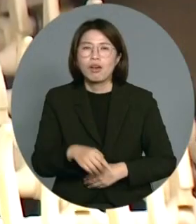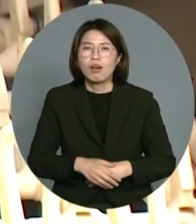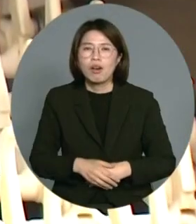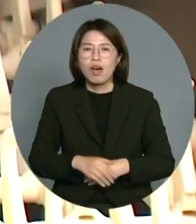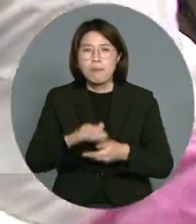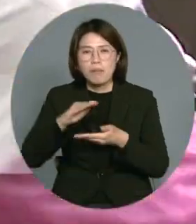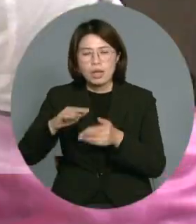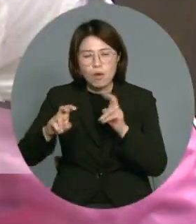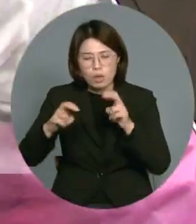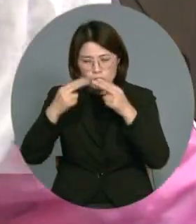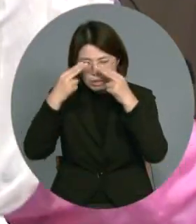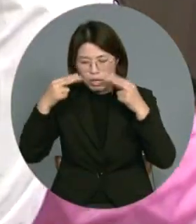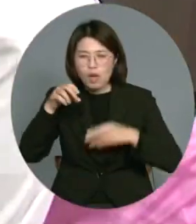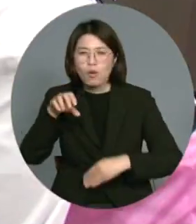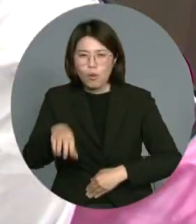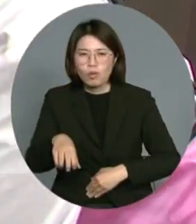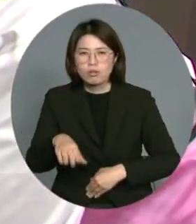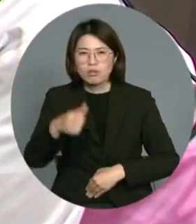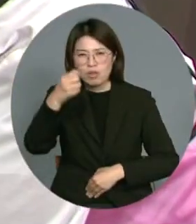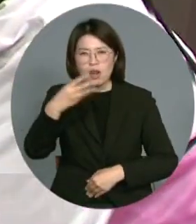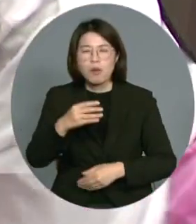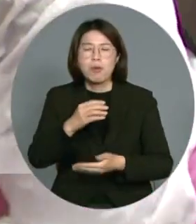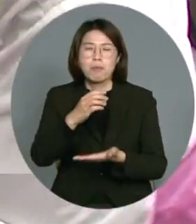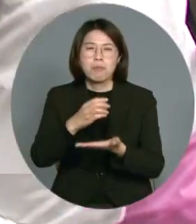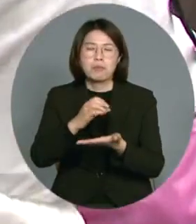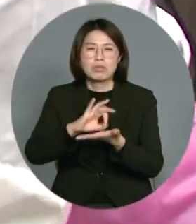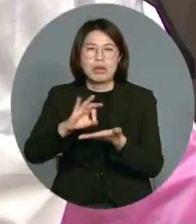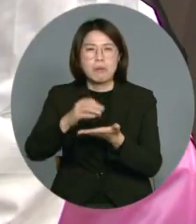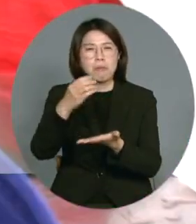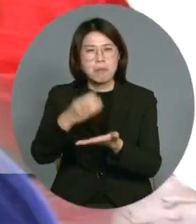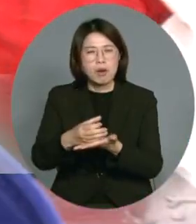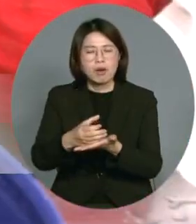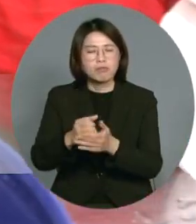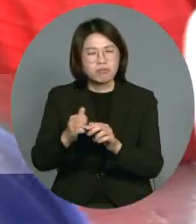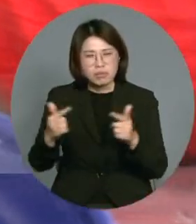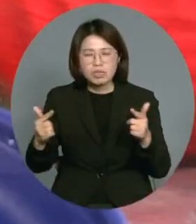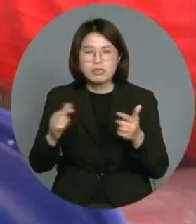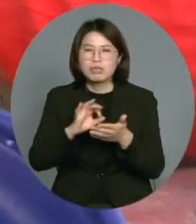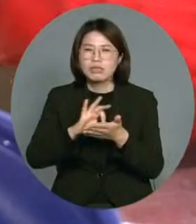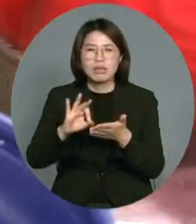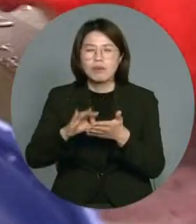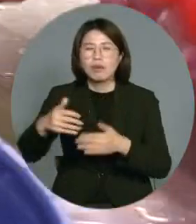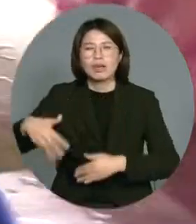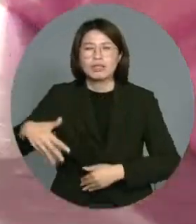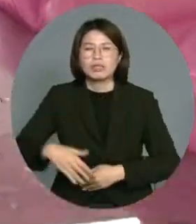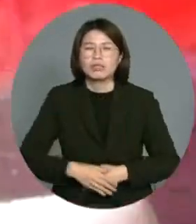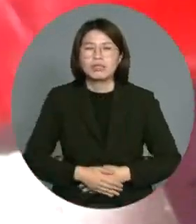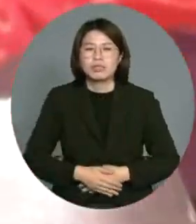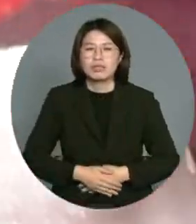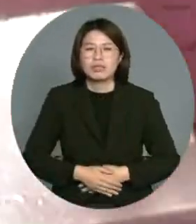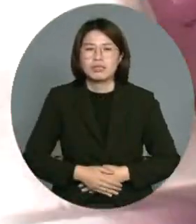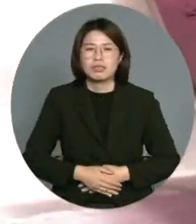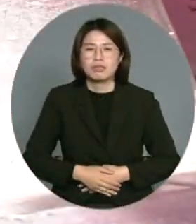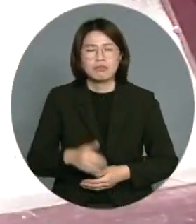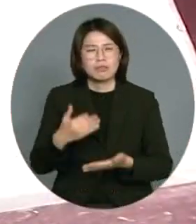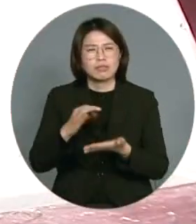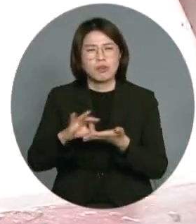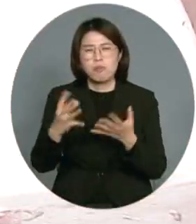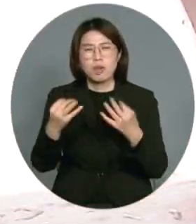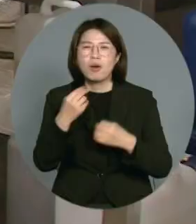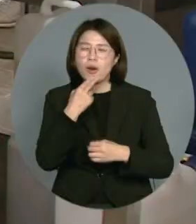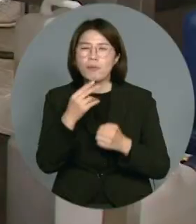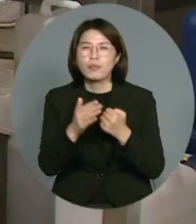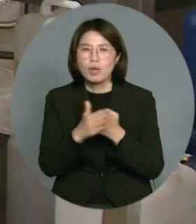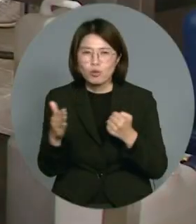배달업체나 장례식장 등에서 다회용기 사용이 보편화되지 못하고 있기 때문입니다. 사용량이 저조하다 보니